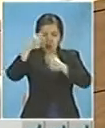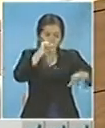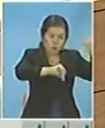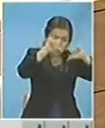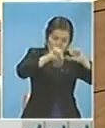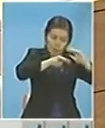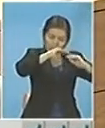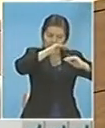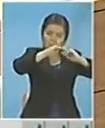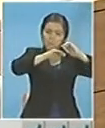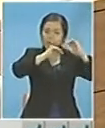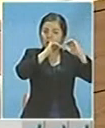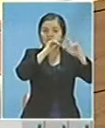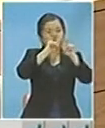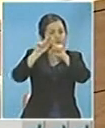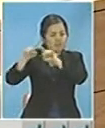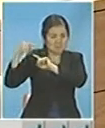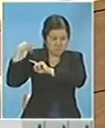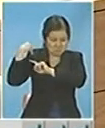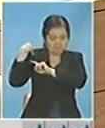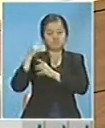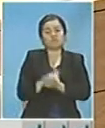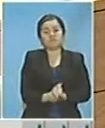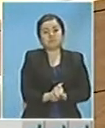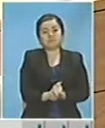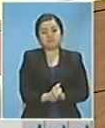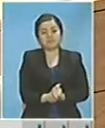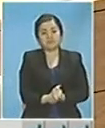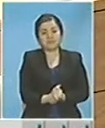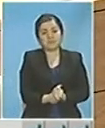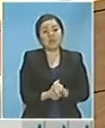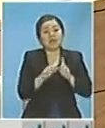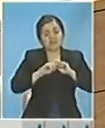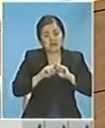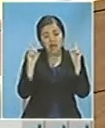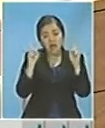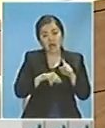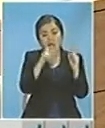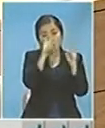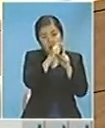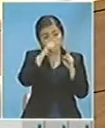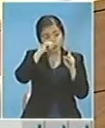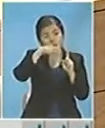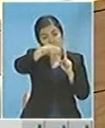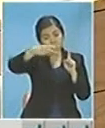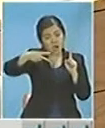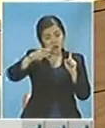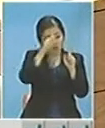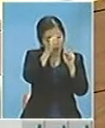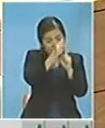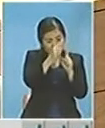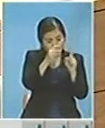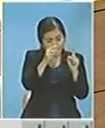สตร์กันอย่างมากมายนั้นแต่ว่าการบัญญัติศัพท์ภาษาไทยรู้สึกว่าจะไปไ